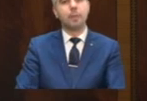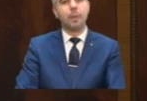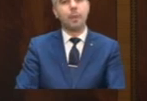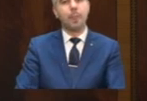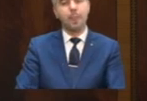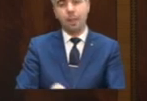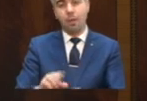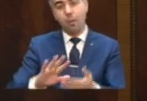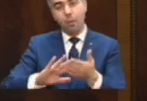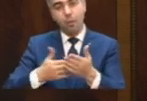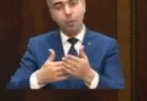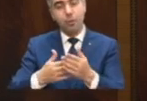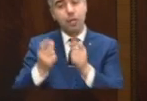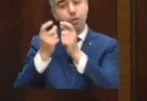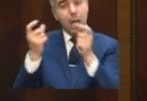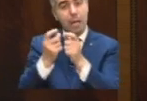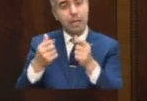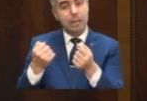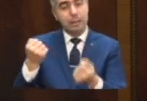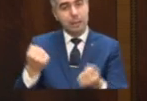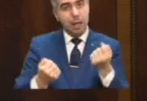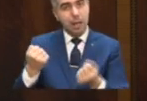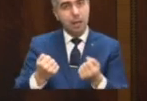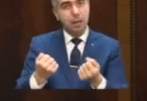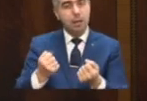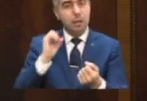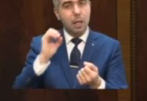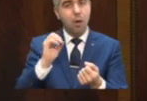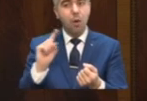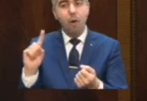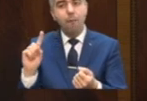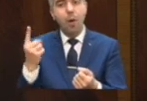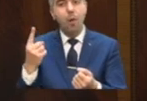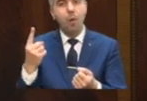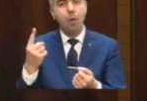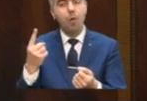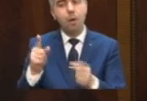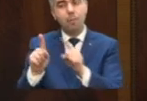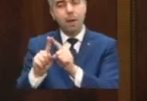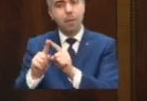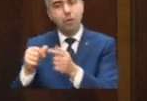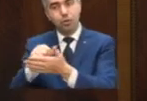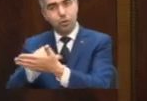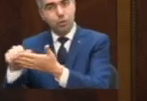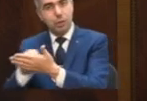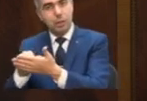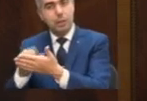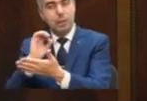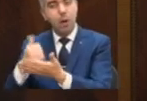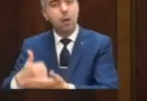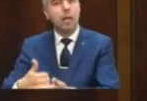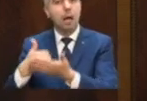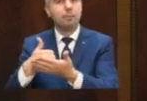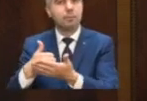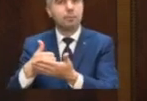من ناحيه التكلفه في مصنع مثلا ديال السيارات هو اليه التصنيع والمواد الاوليه، والاولى راه قاره والثانيه غير قاره، هذه مهمه. والمساله